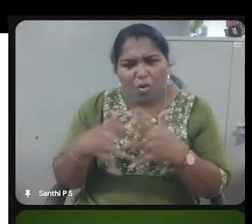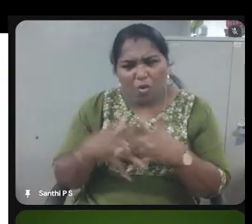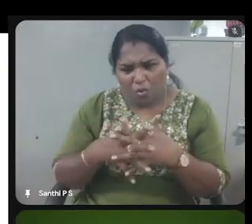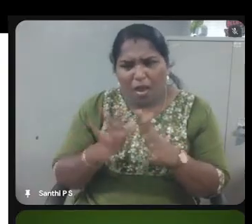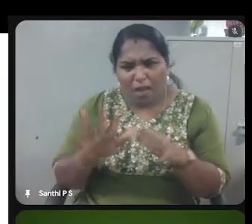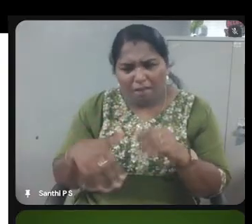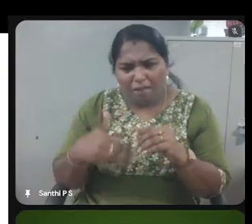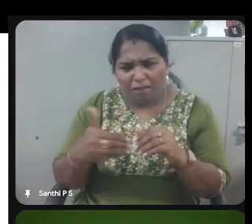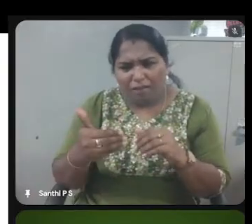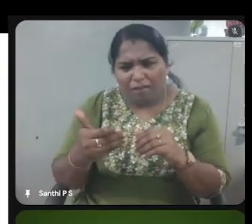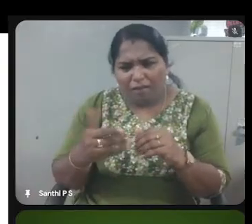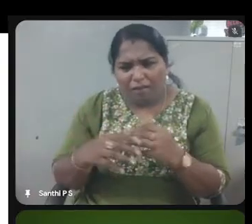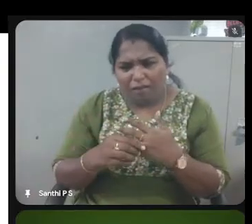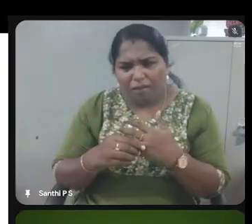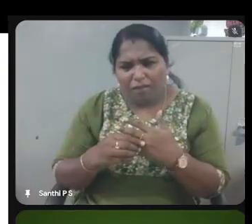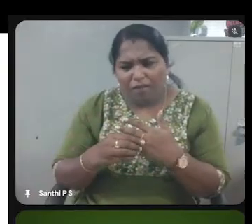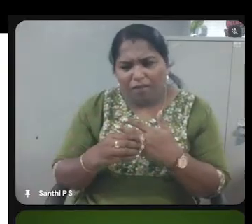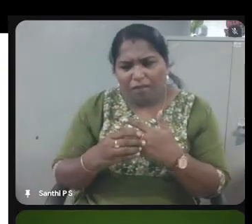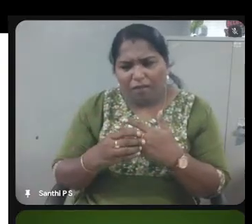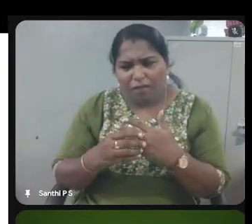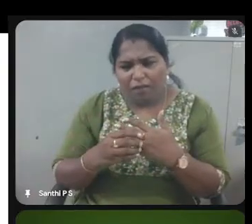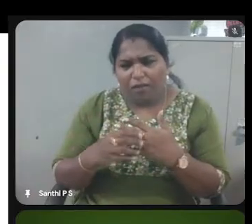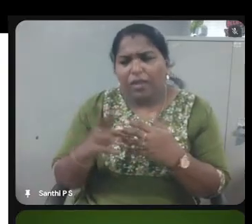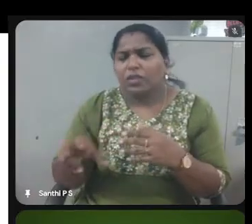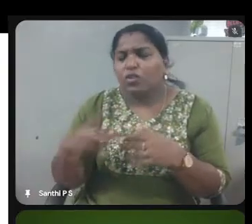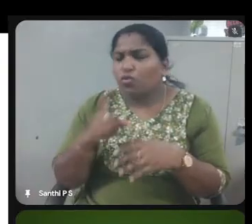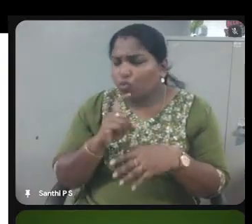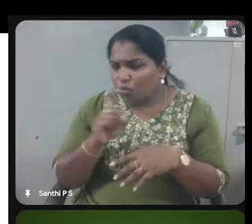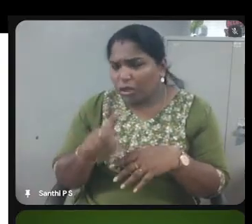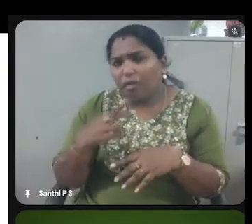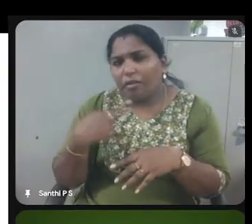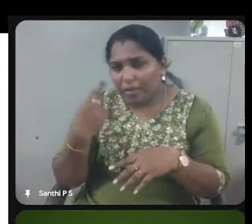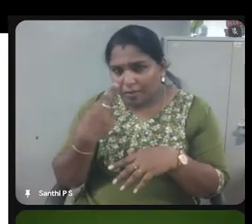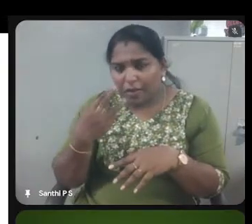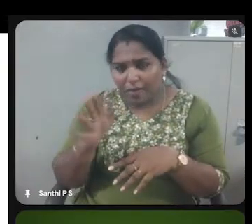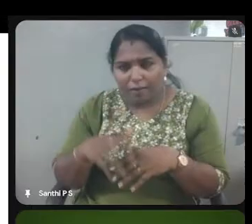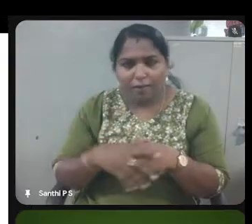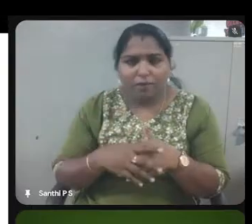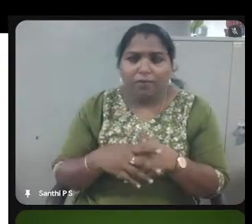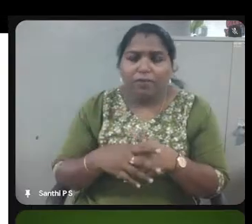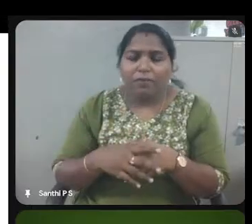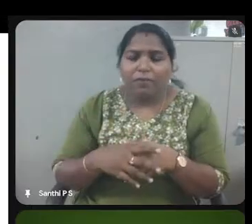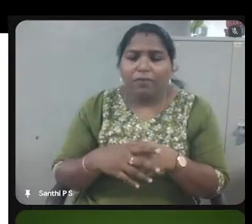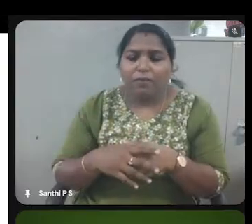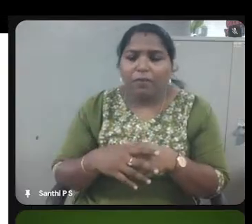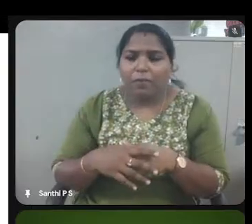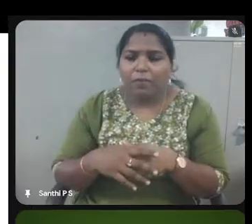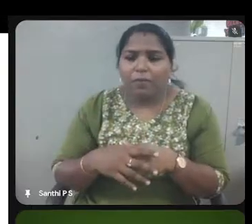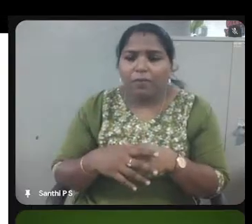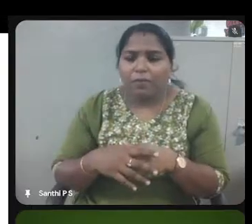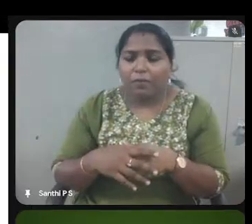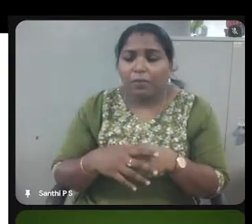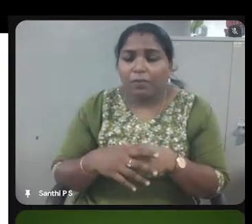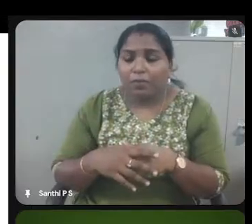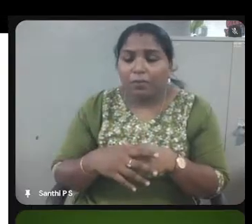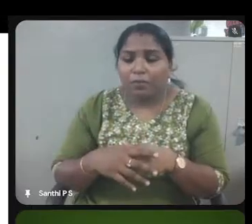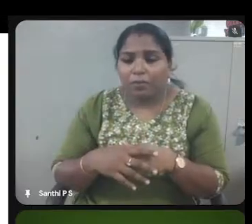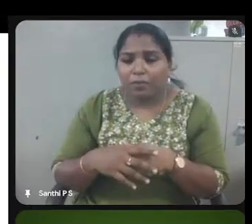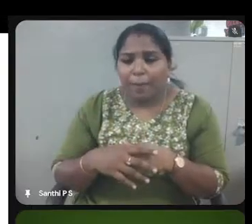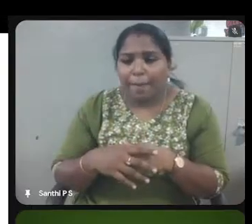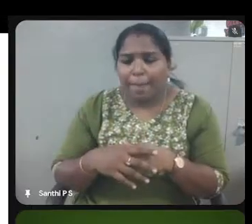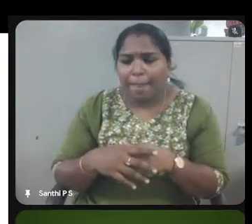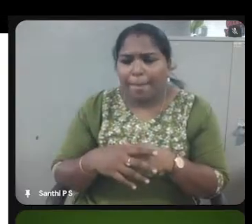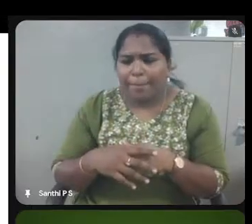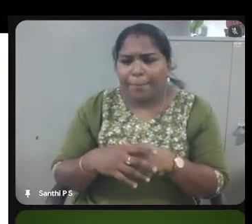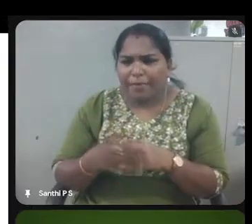അതിനെതിരായിട്ട് എന്തെങ്കിലും ഒരു നിയമവശം എന്തെങ്കിലും ഉണ്ടോ? ഞാനിത് ചോദിക്കാൻ ഒരു റീസൺ ഉള്ളത്, നമ്മൾ ഈ ഡിവോഴ്സ് കേസുകളുണ്ടല്ലോ. മാഡം ക്വസ്റ്റ്യൻ ഒന്ന്